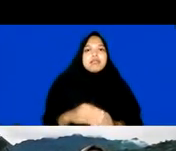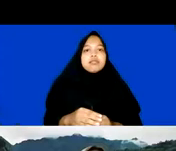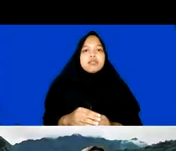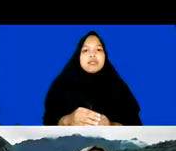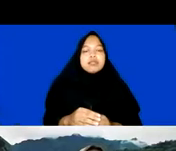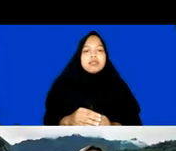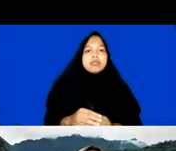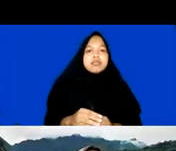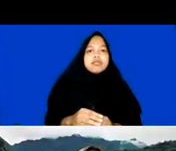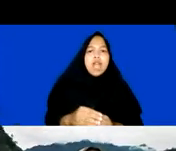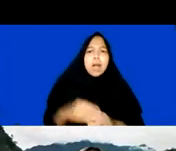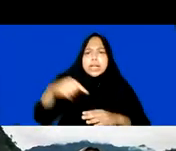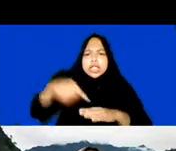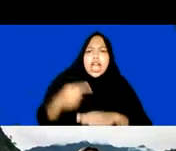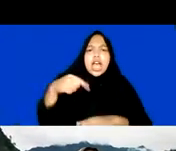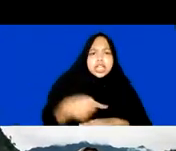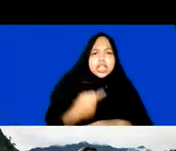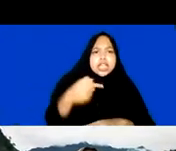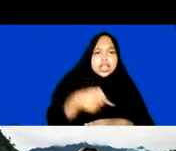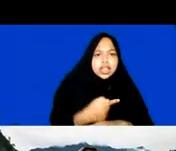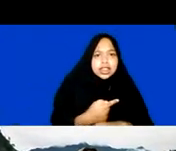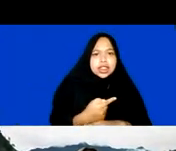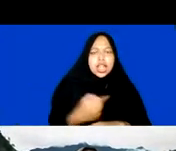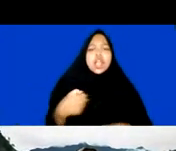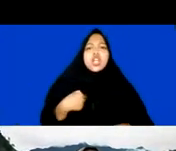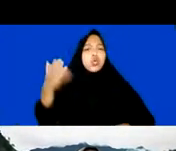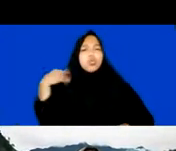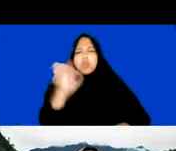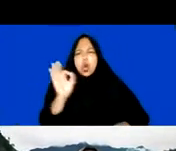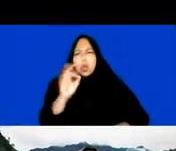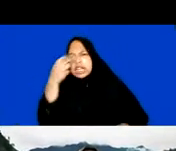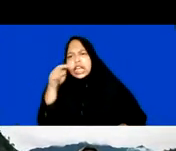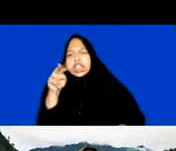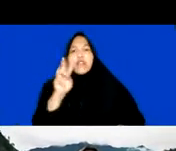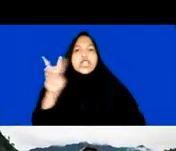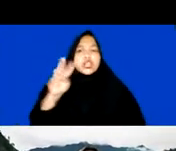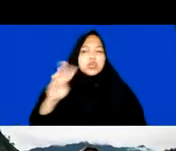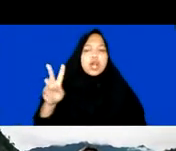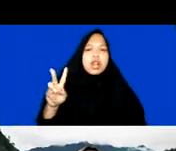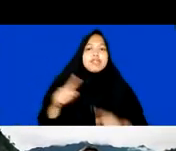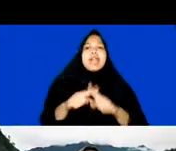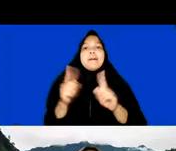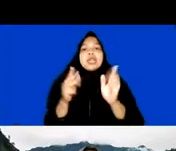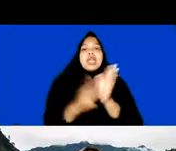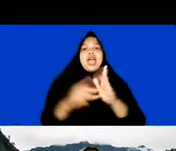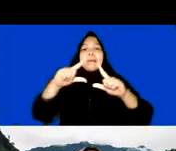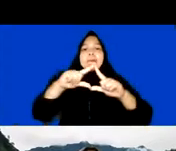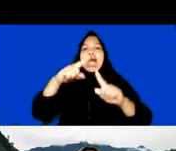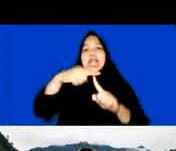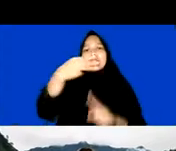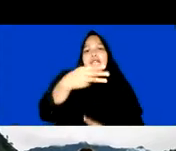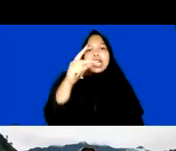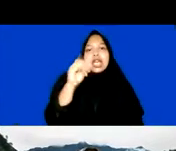stitching, menjahit segala macam. Saya belum ke visualnya, tapi lebih ke materialnya dulu yang saya pelajari, yang support apa